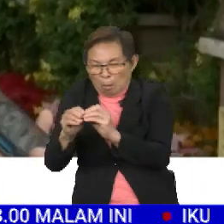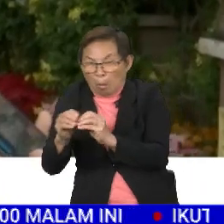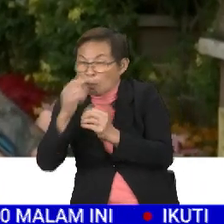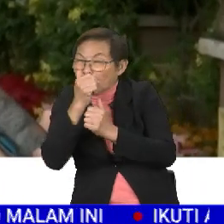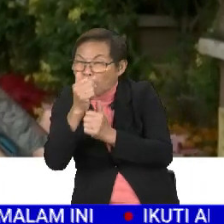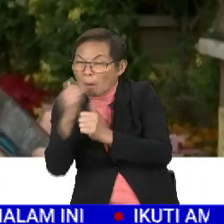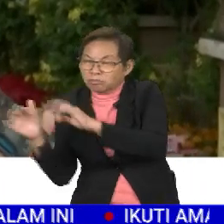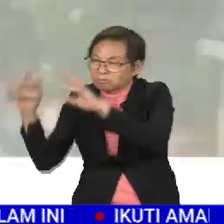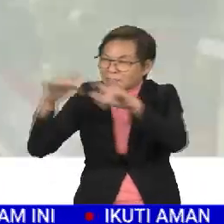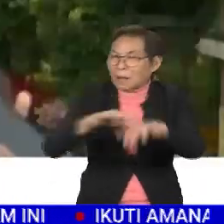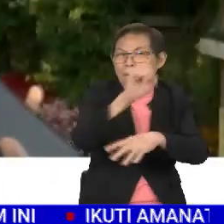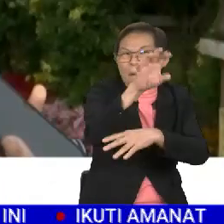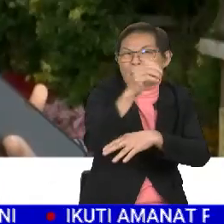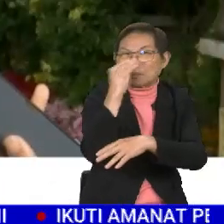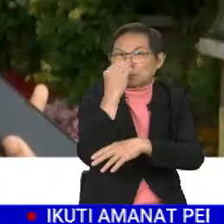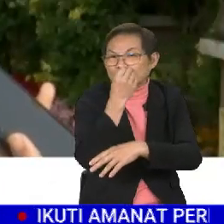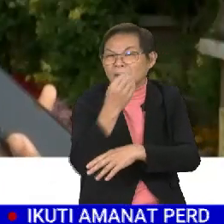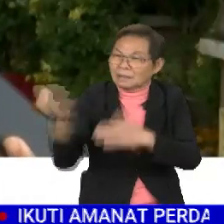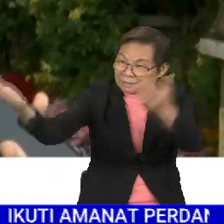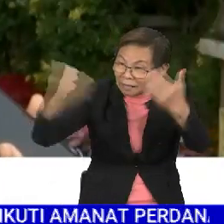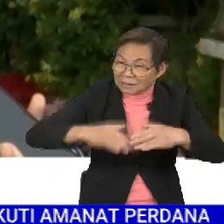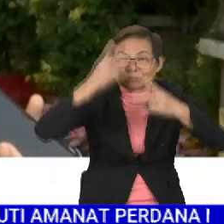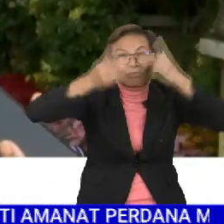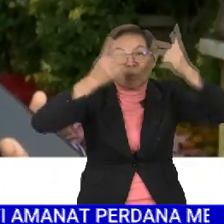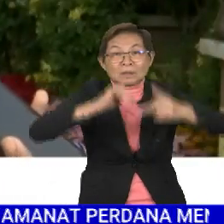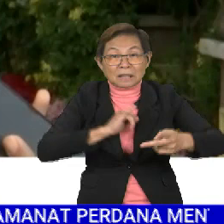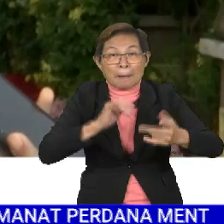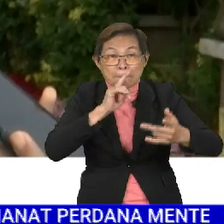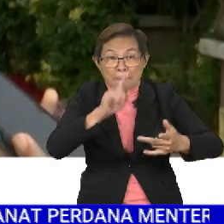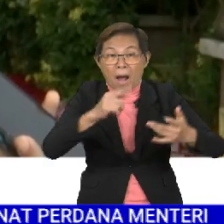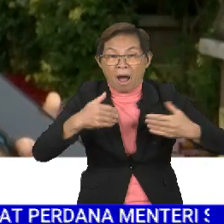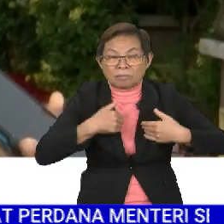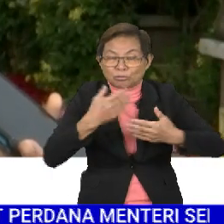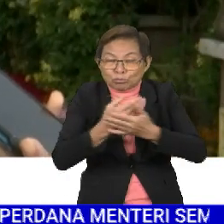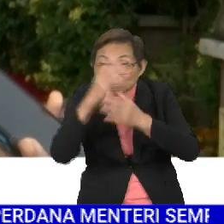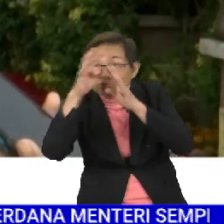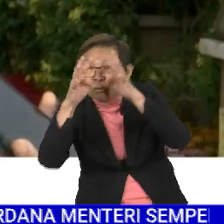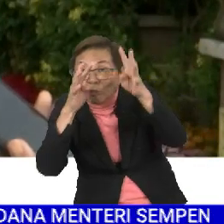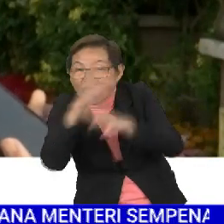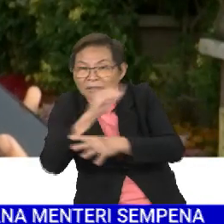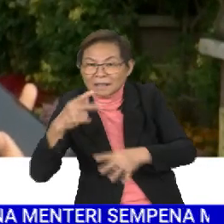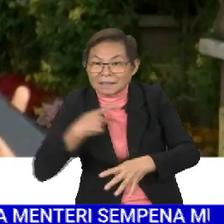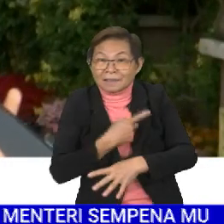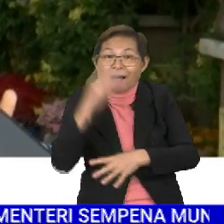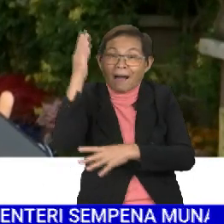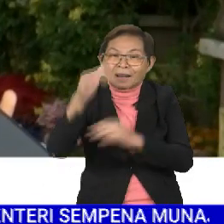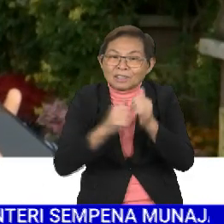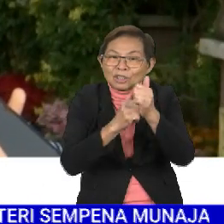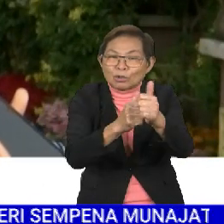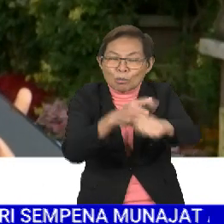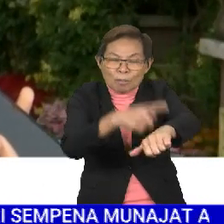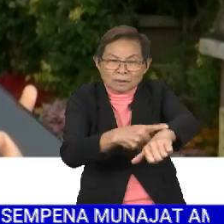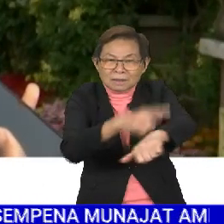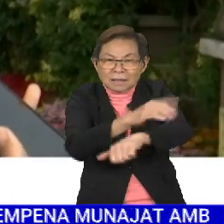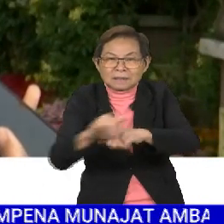hadir ke pesta bunga ini ya datang untuk kunjung saya akan pastikan akan ada berinovasi dan kita akan mengikut keadaan